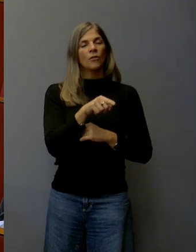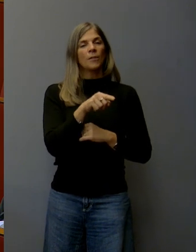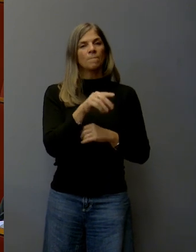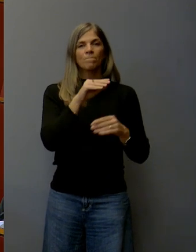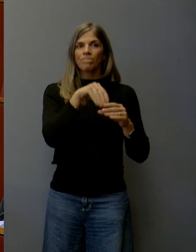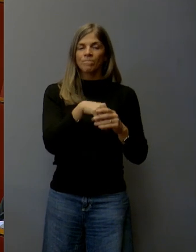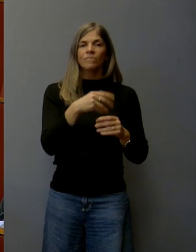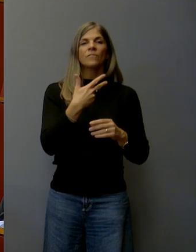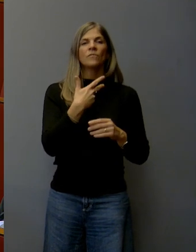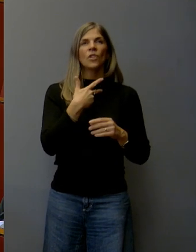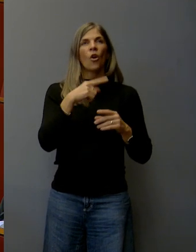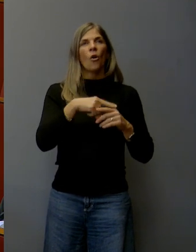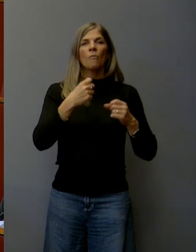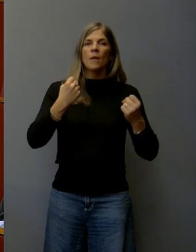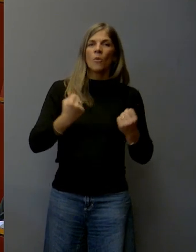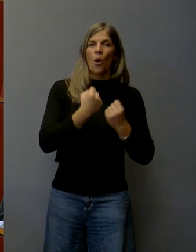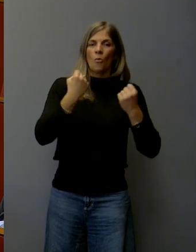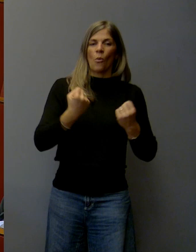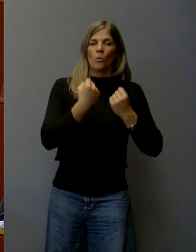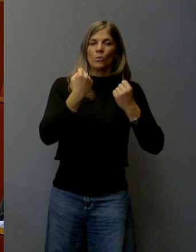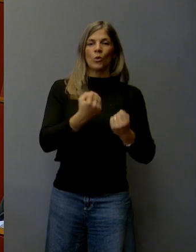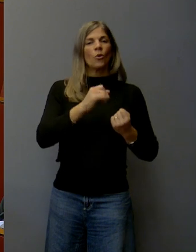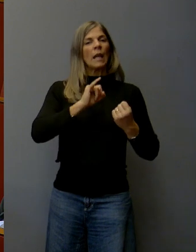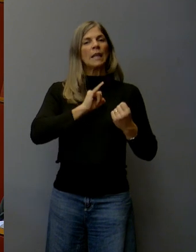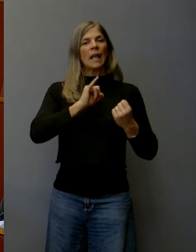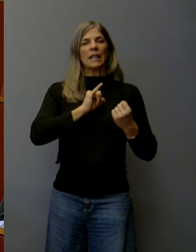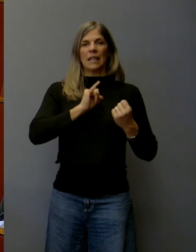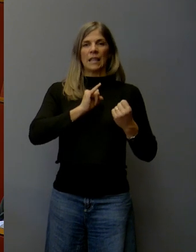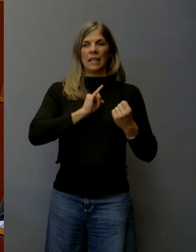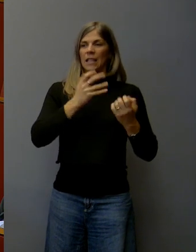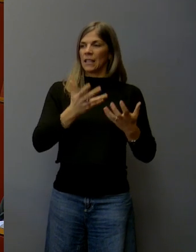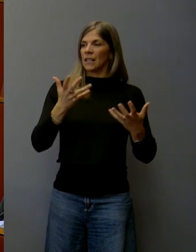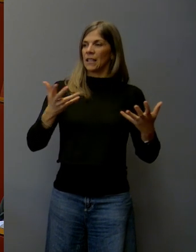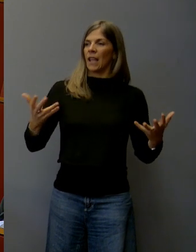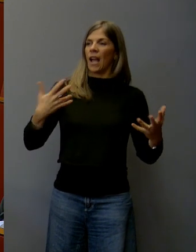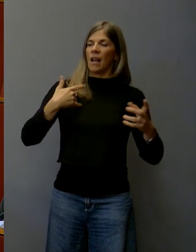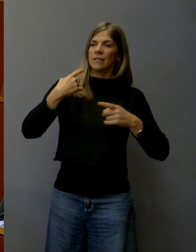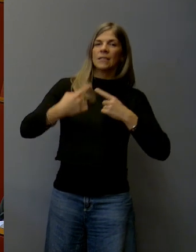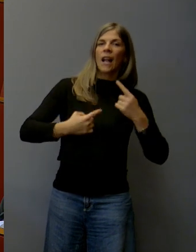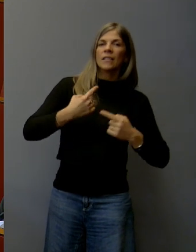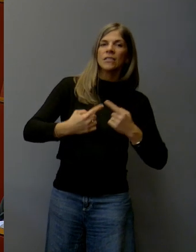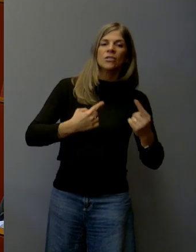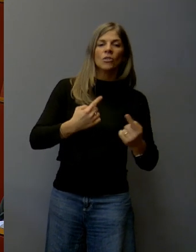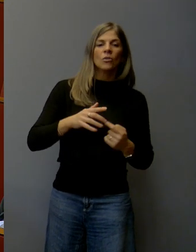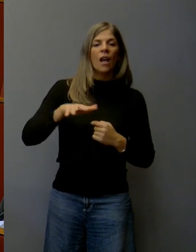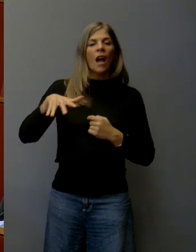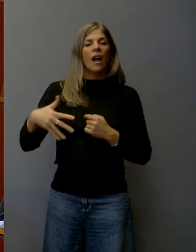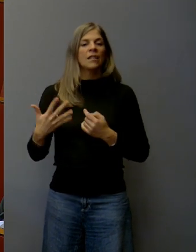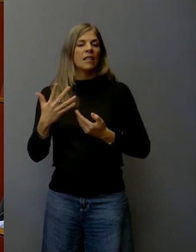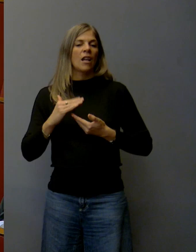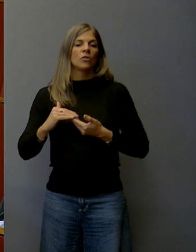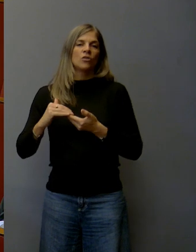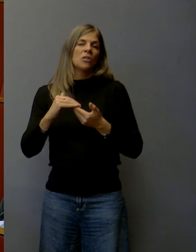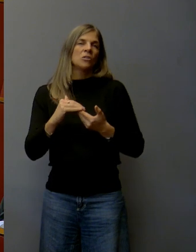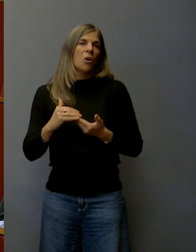assenso della promozione dell'identità e della della tradizione che altre associazioni non sono in grado di